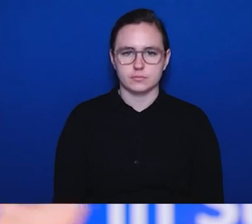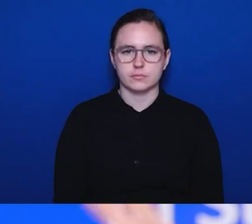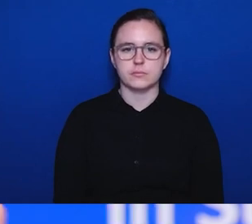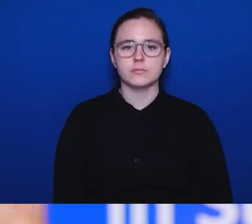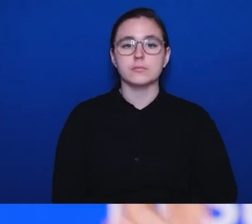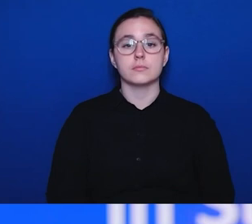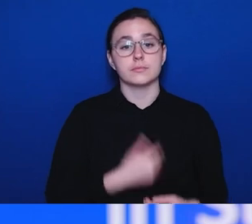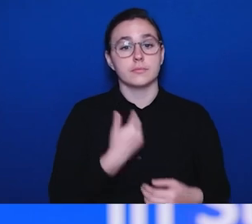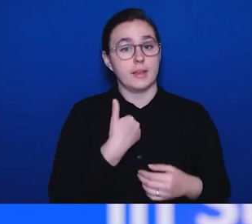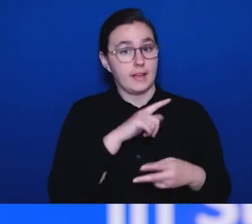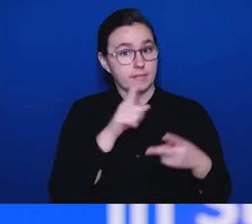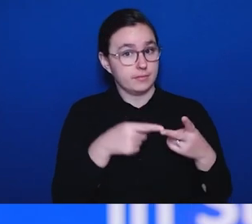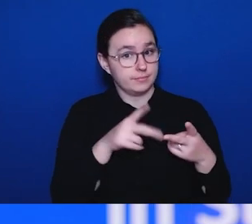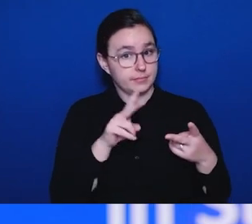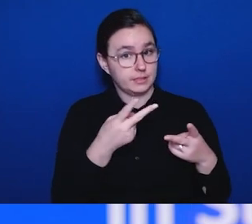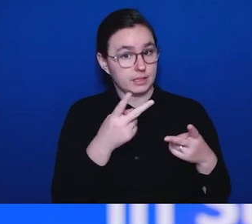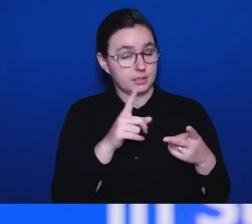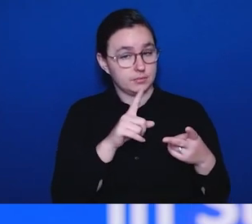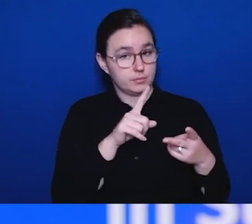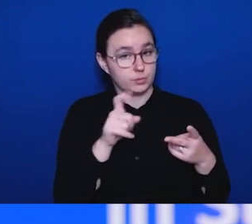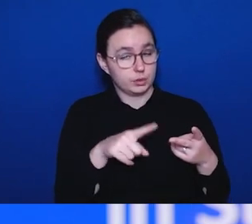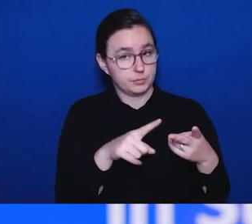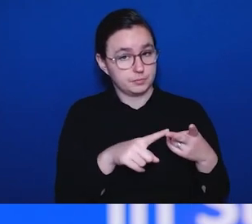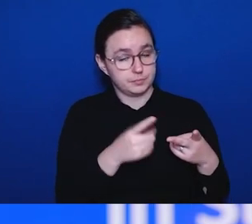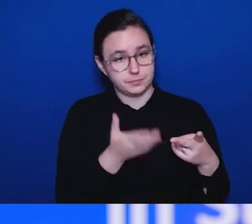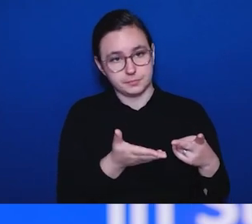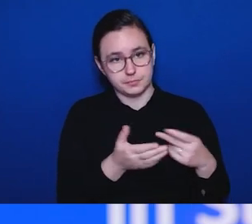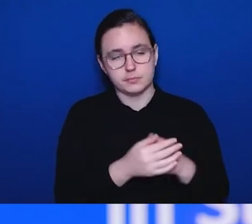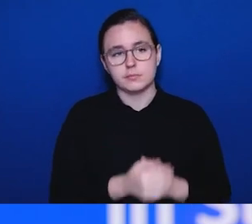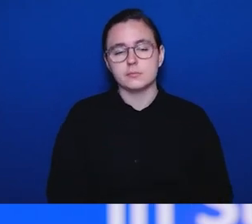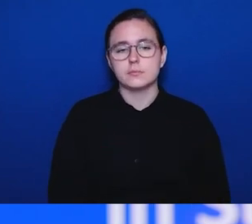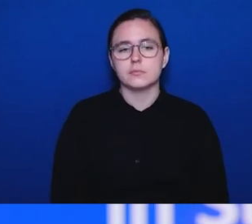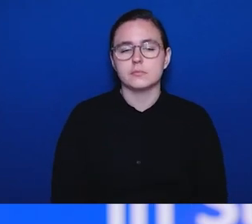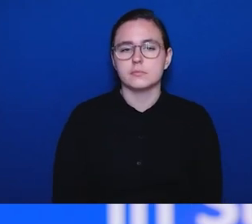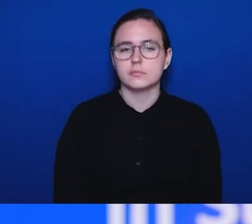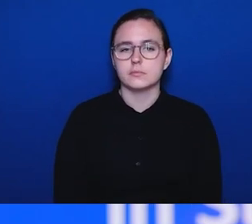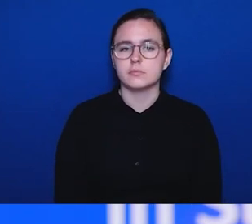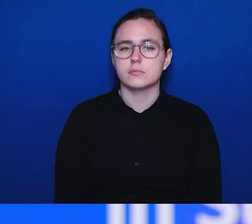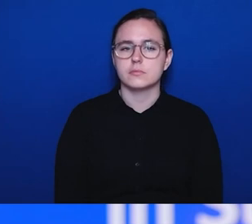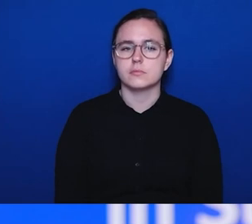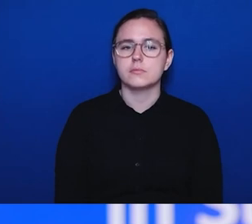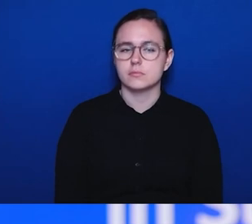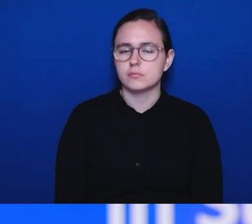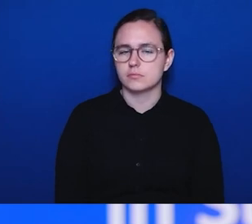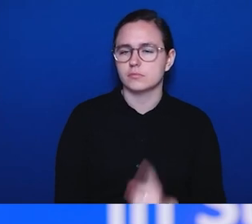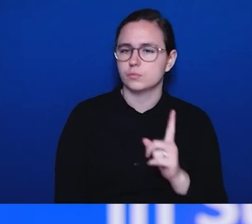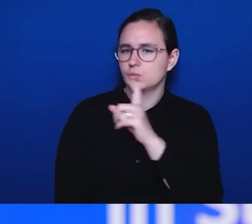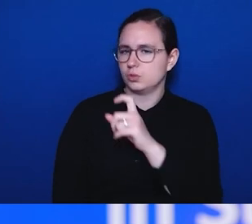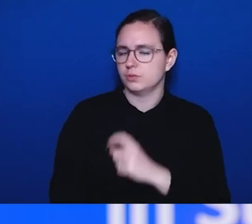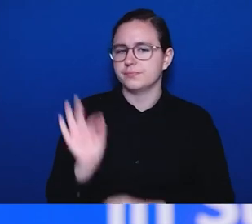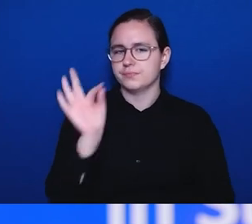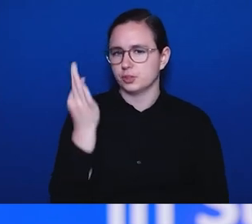quand on va avoir un deuxième hôpital dans cette ville. Francis? Combien de médecins on